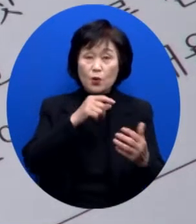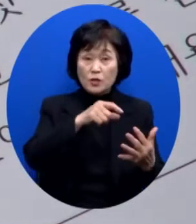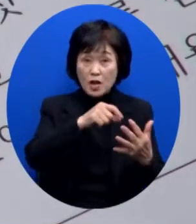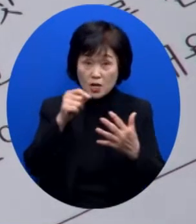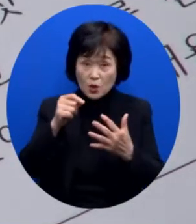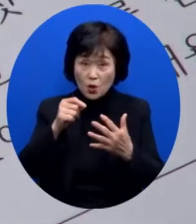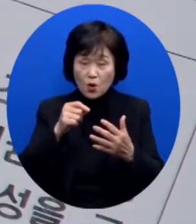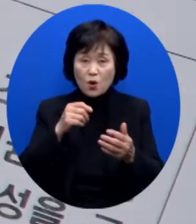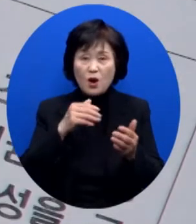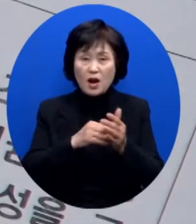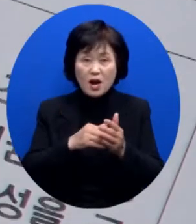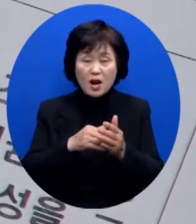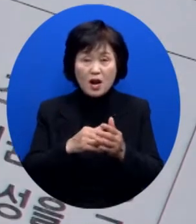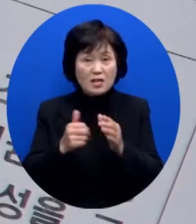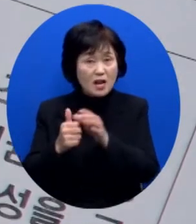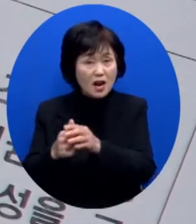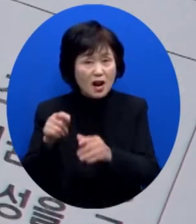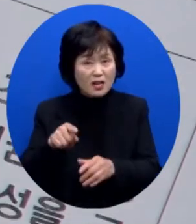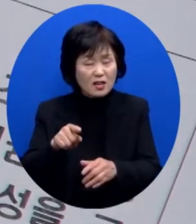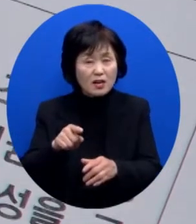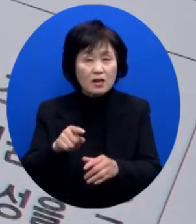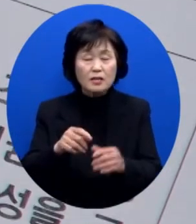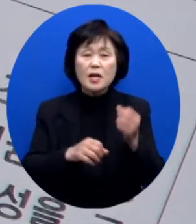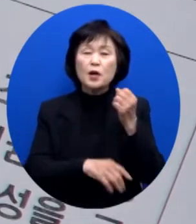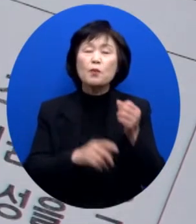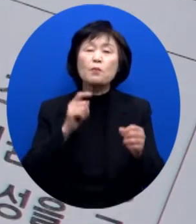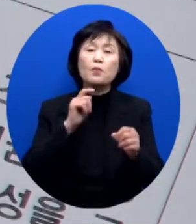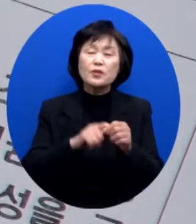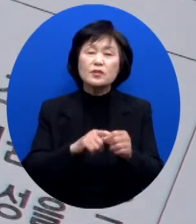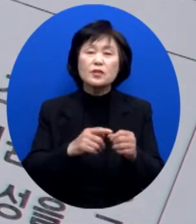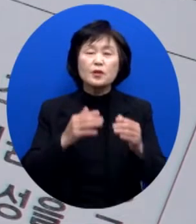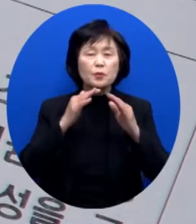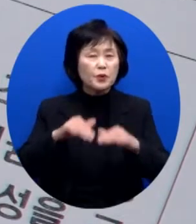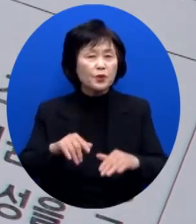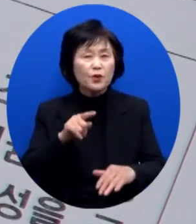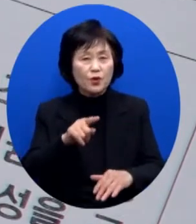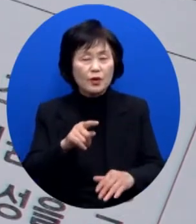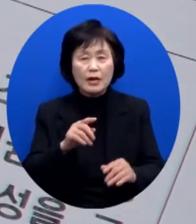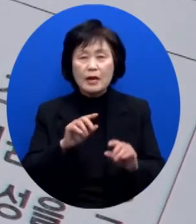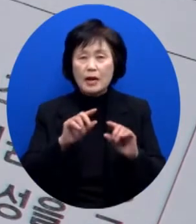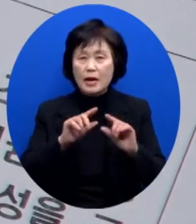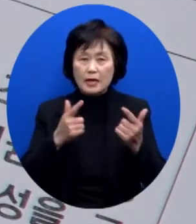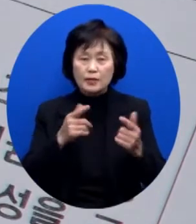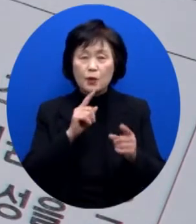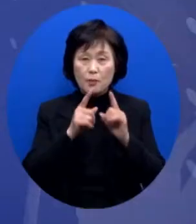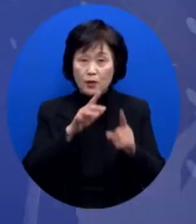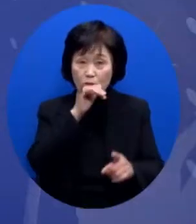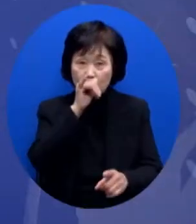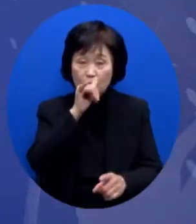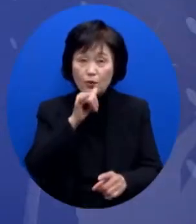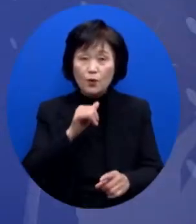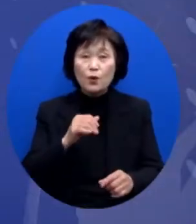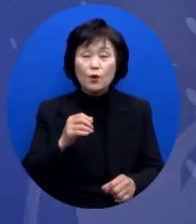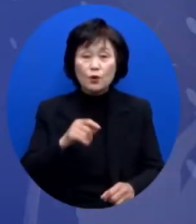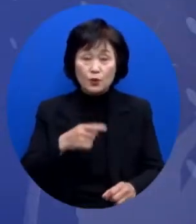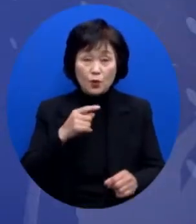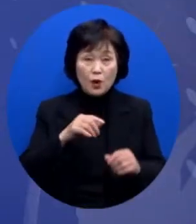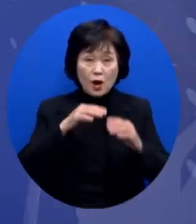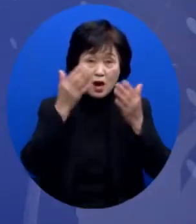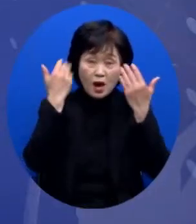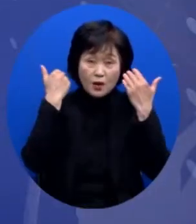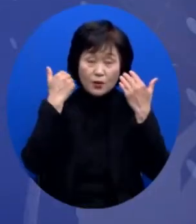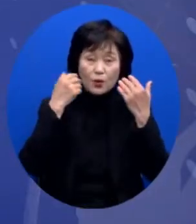삽 운영의 자율성을 근본적으로 무너뜨린 처사 라는 입장입니다 오히려 4 특수성과 자주 자주성을 보장하고